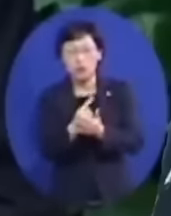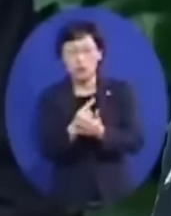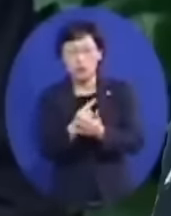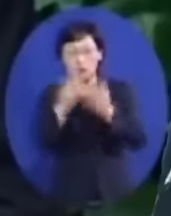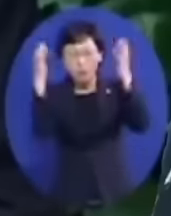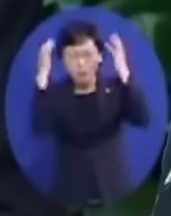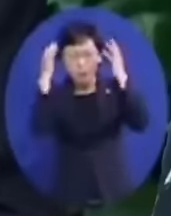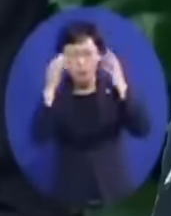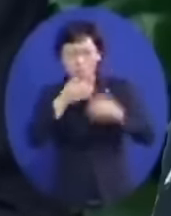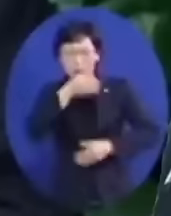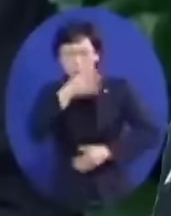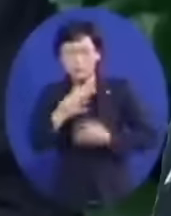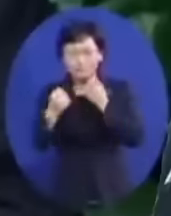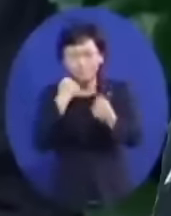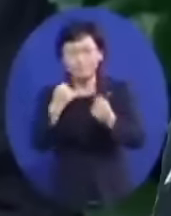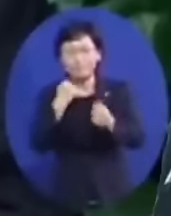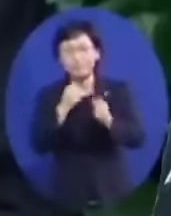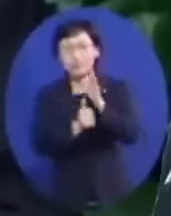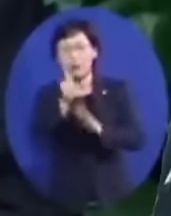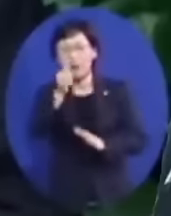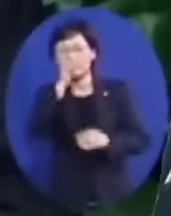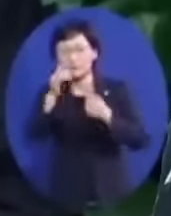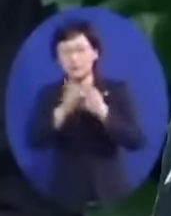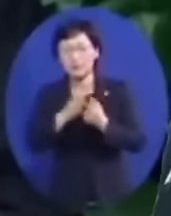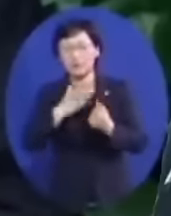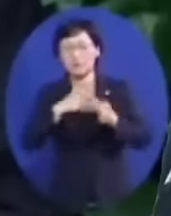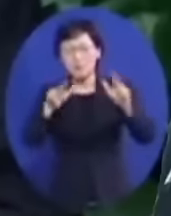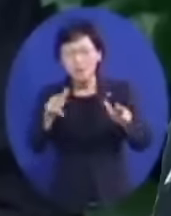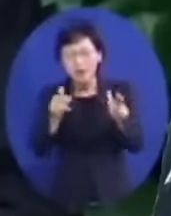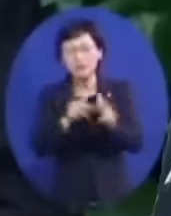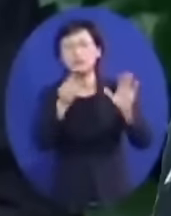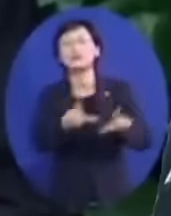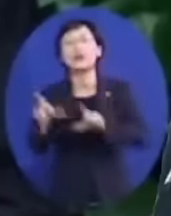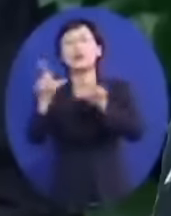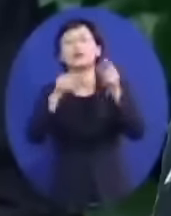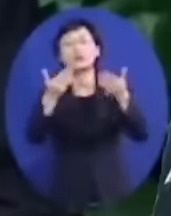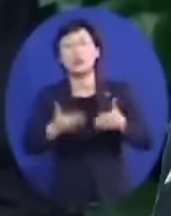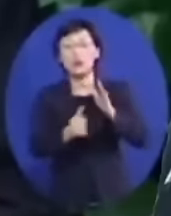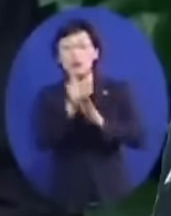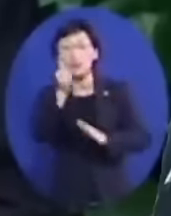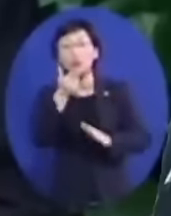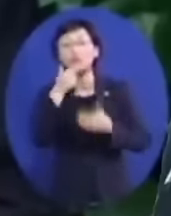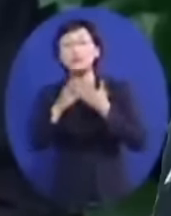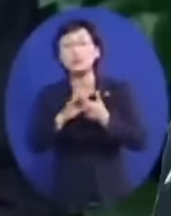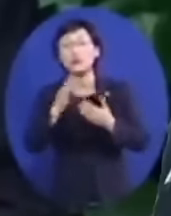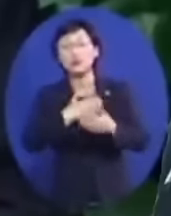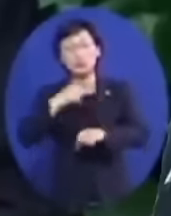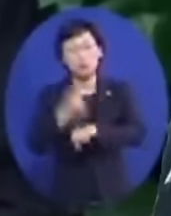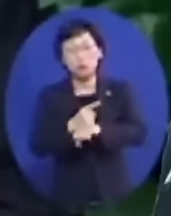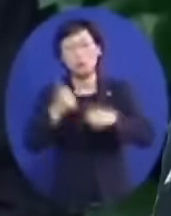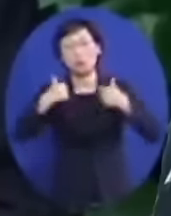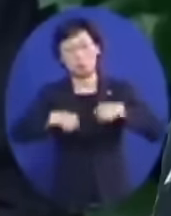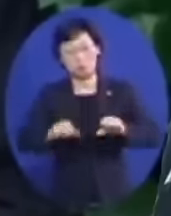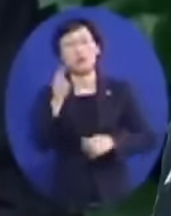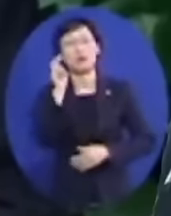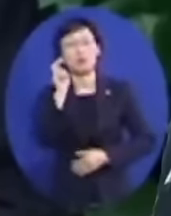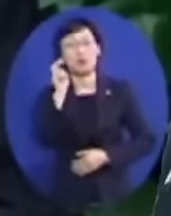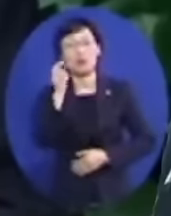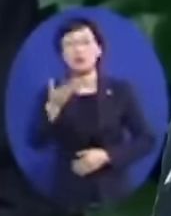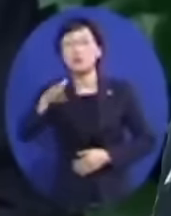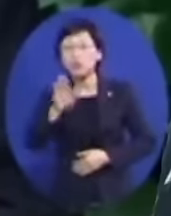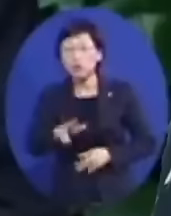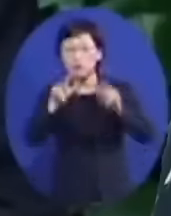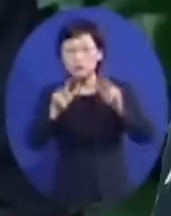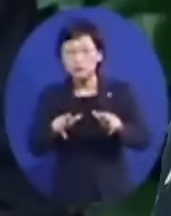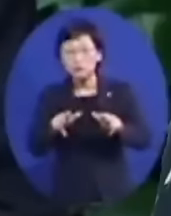고통스럽고 괴로워도 희망이 나를 지금까지 살려주었습니다. 희망이 없었으면 나 벌써 포기했지요. 그런데 이제